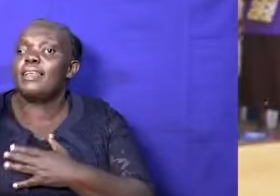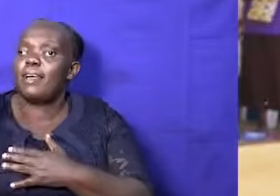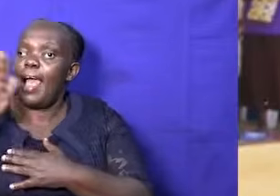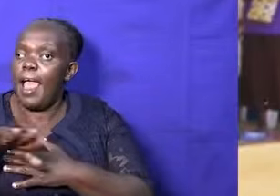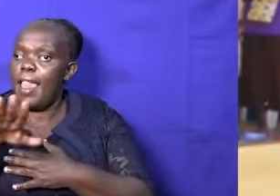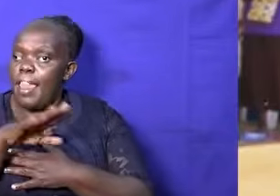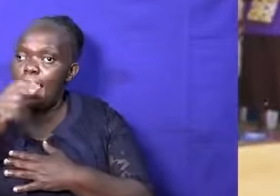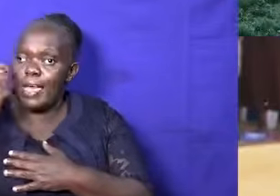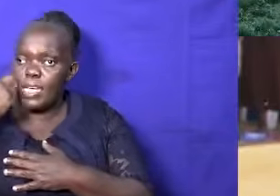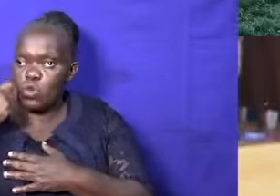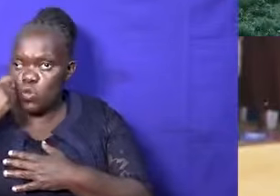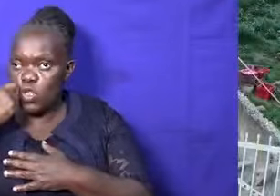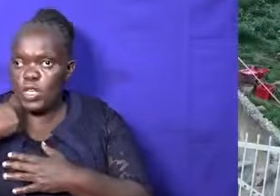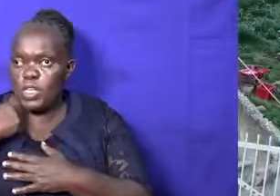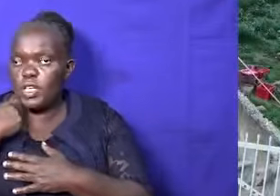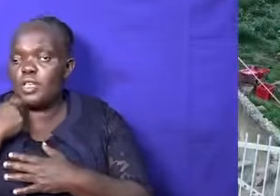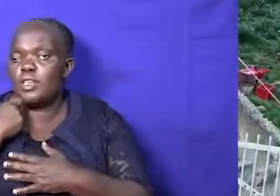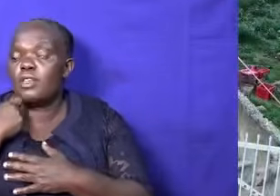ya Kitui.